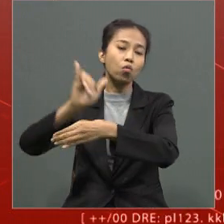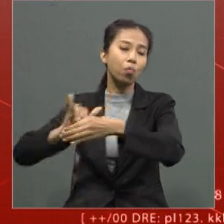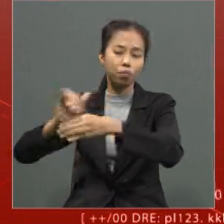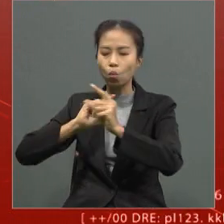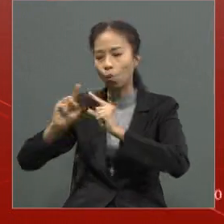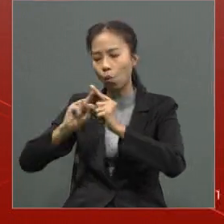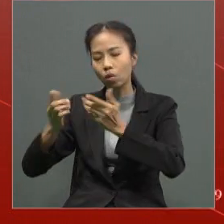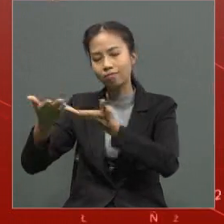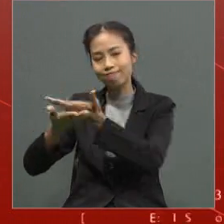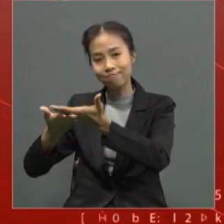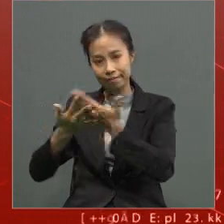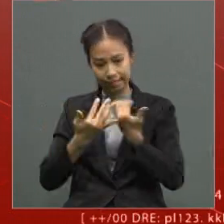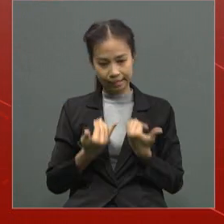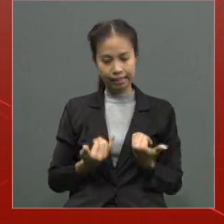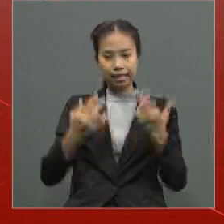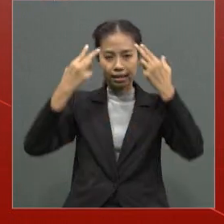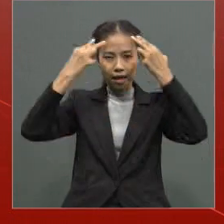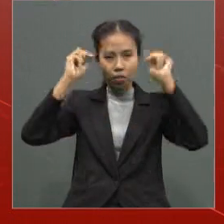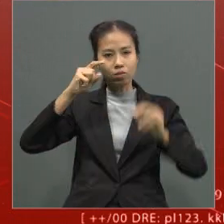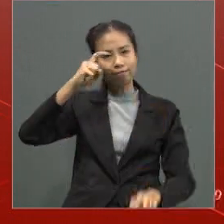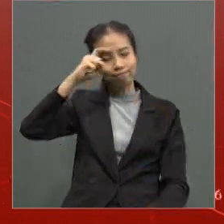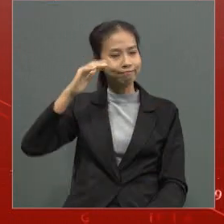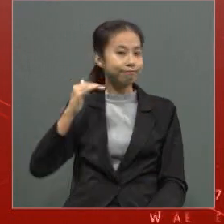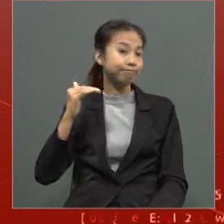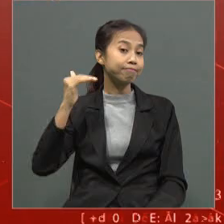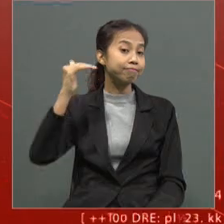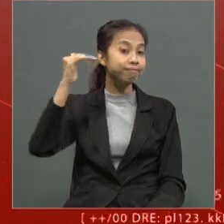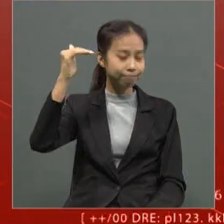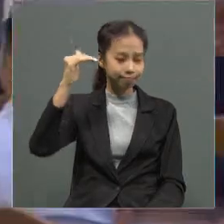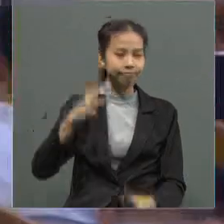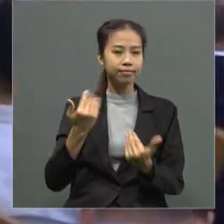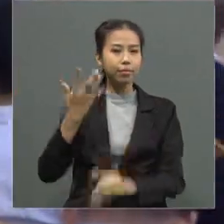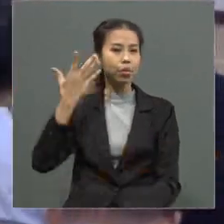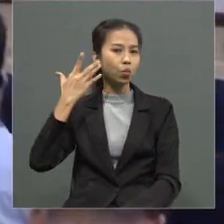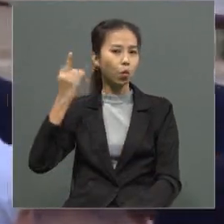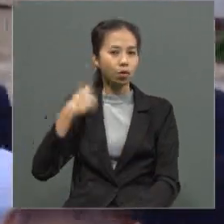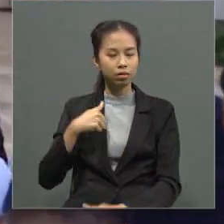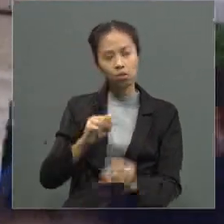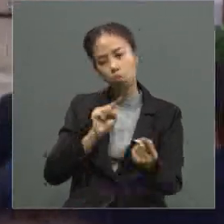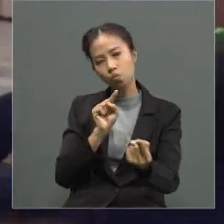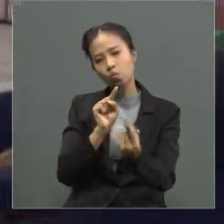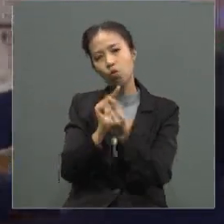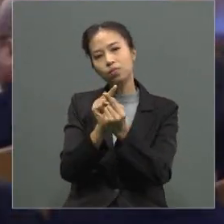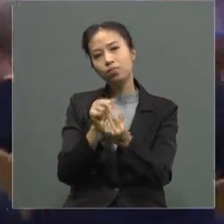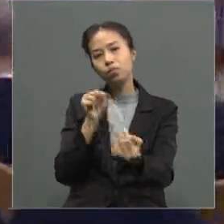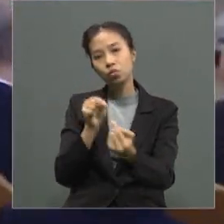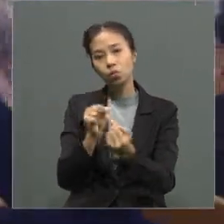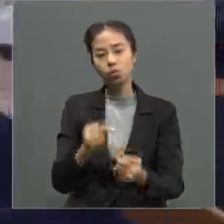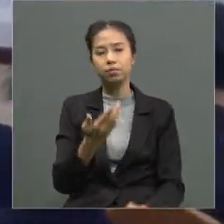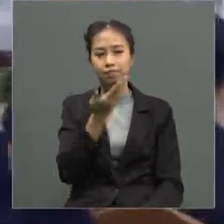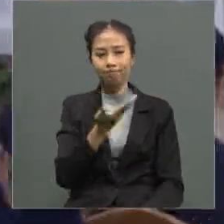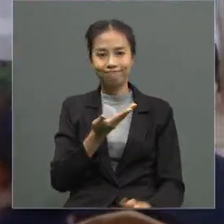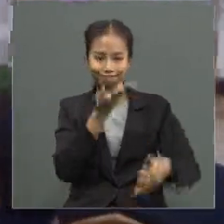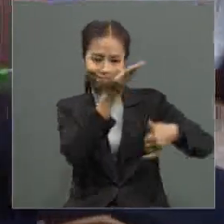คะโดยนายเศรษฐาทวีศิลป์นายกรัฐมนตรีและรัฐมนตรีว่าการกระทรวงการคลังนะคะเมื่อวานนี้ก็มีการพบปะกันนะคะกับนายฟรัง